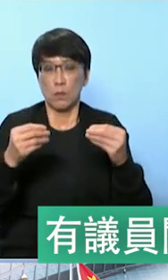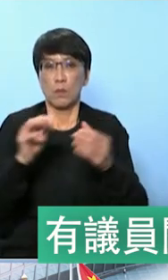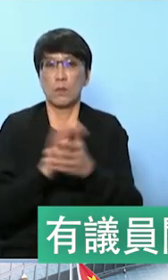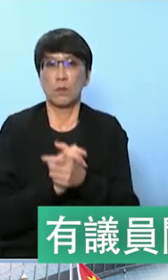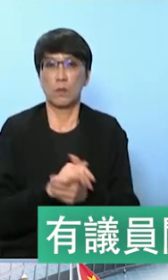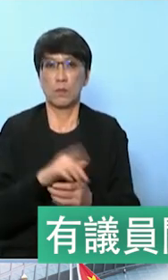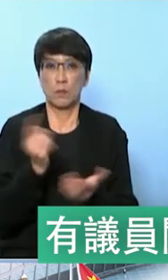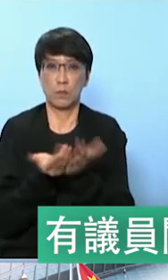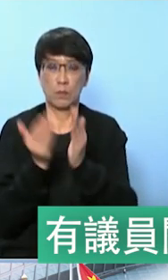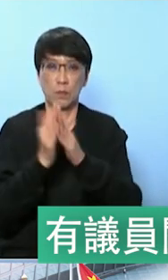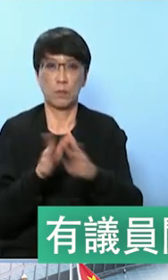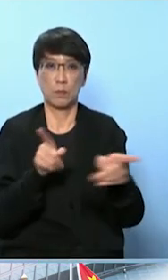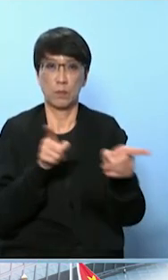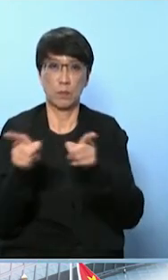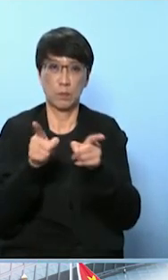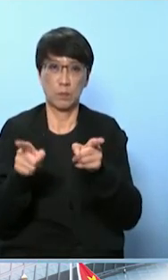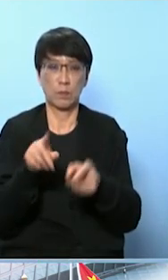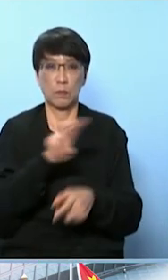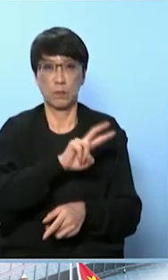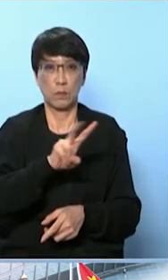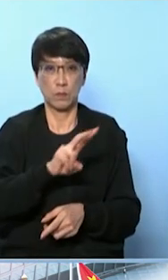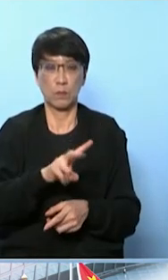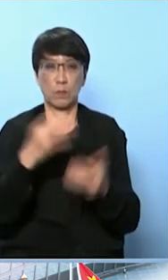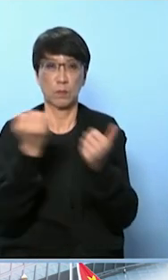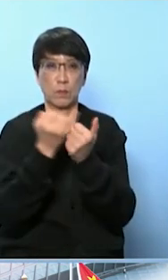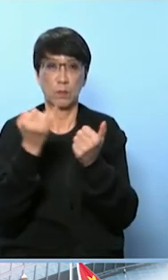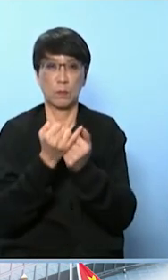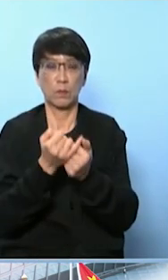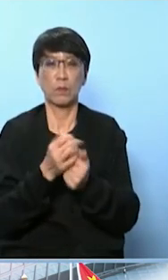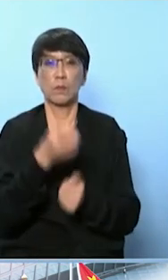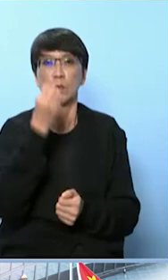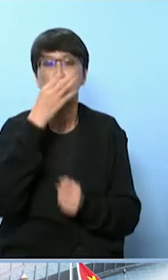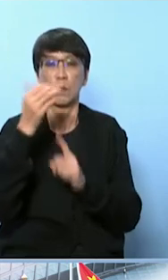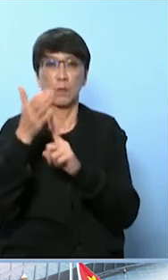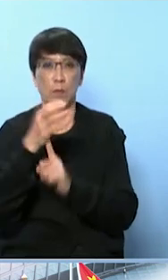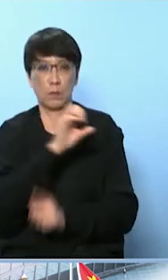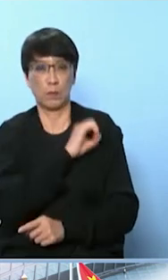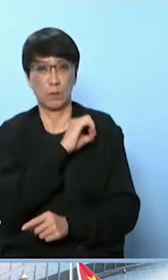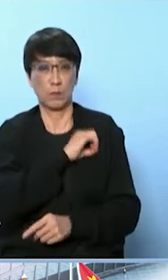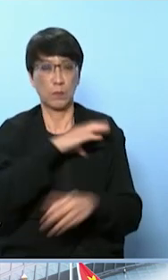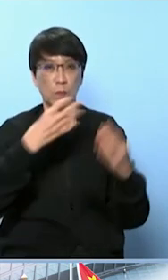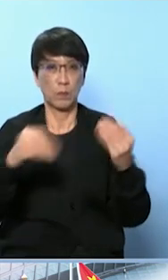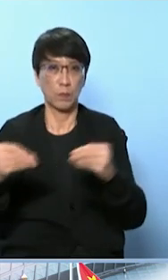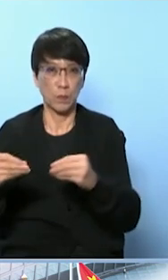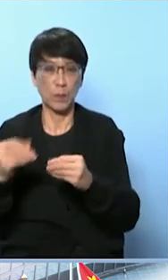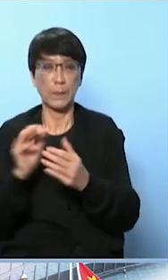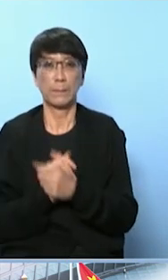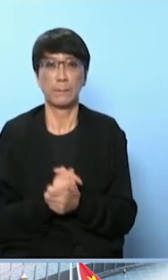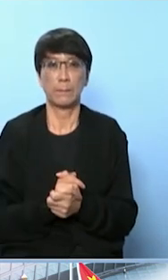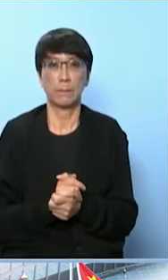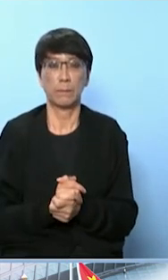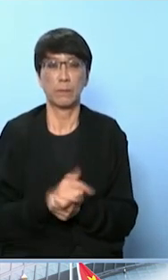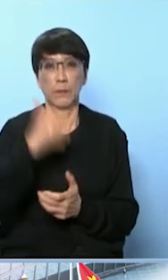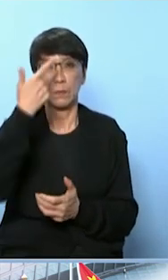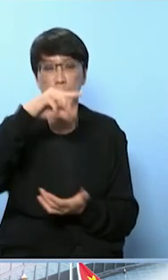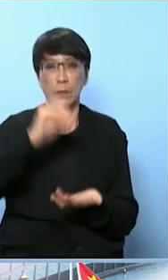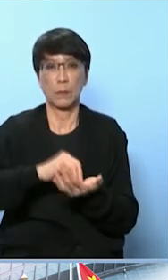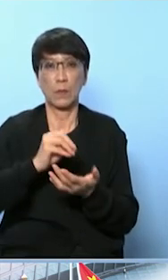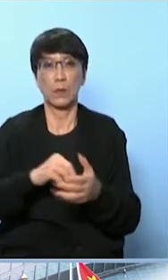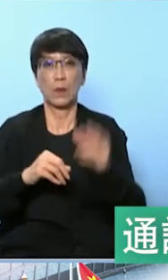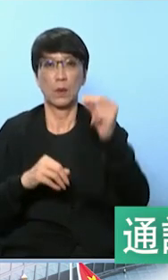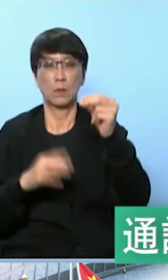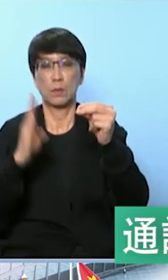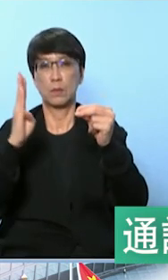照相關的指示，向學生推廣區旗及區徽教育。此外，根據新訂第 7B